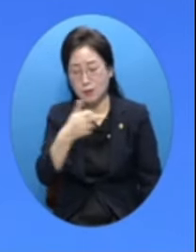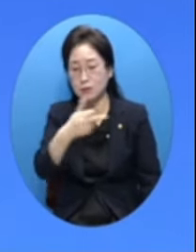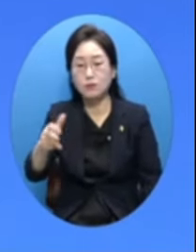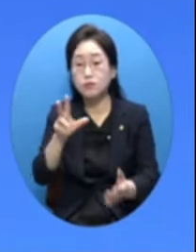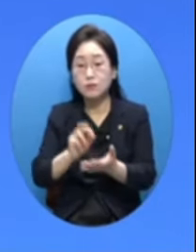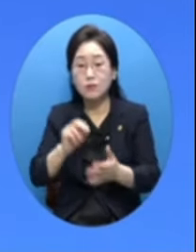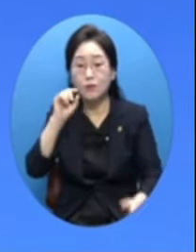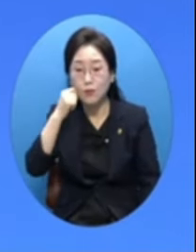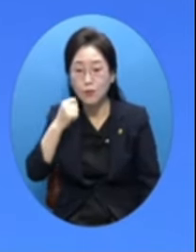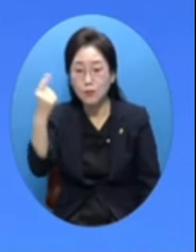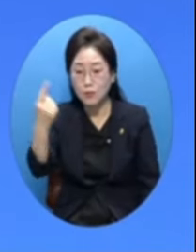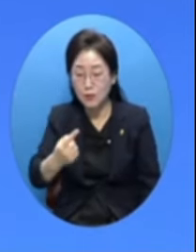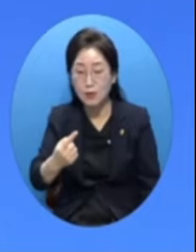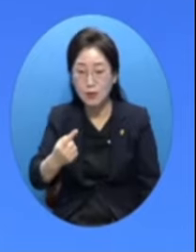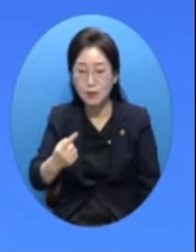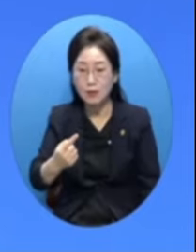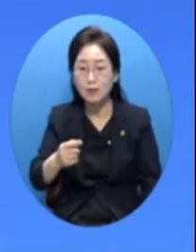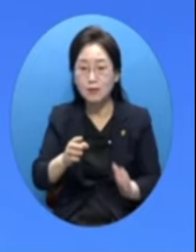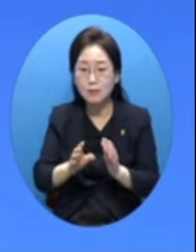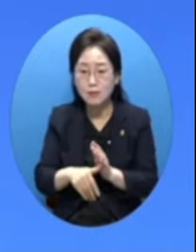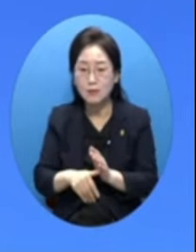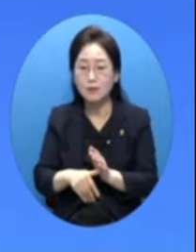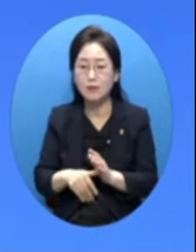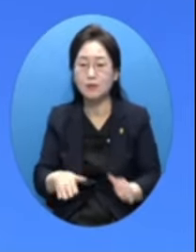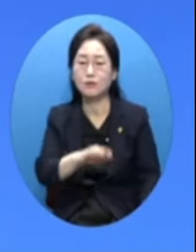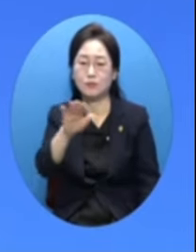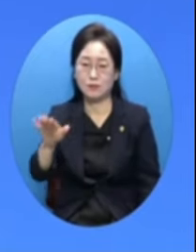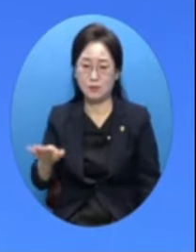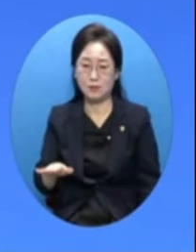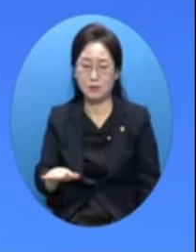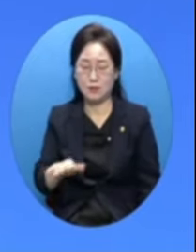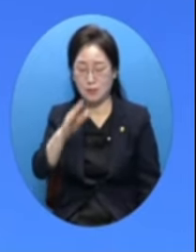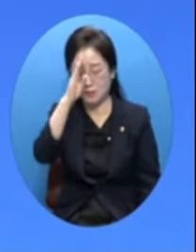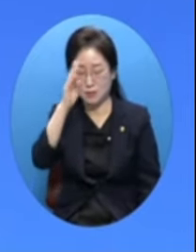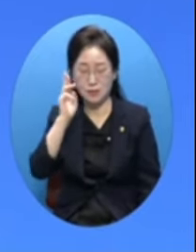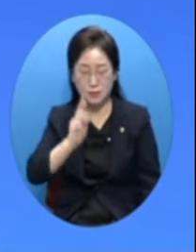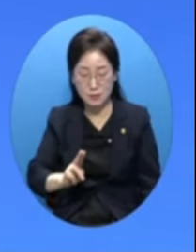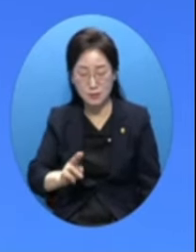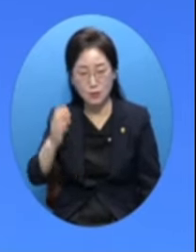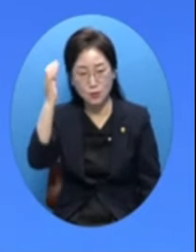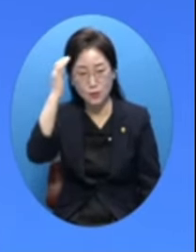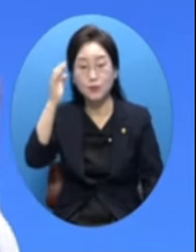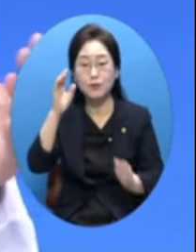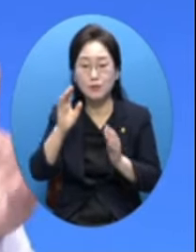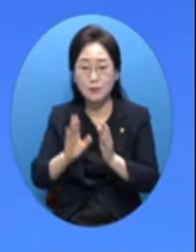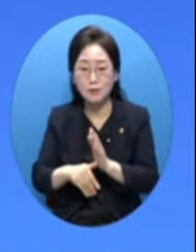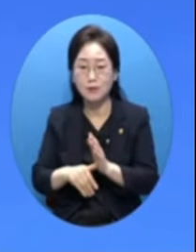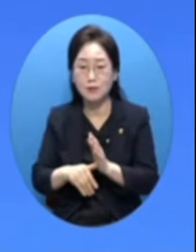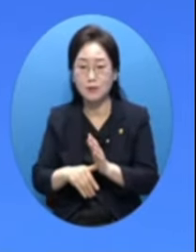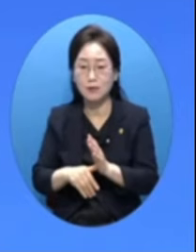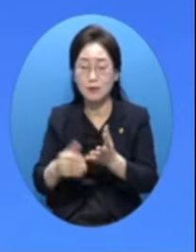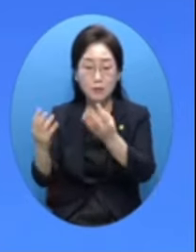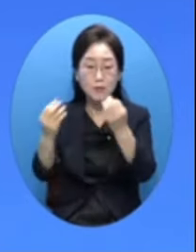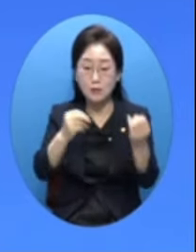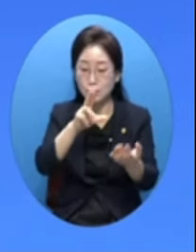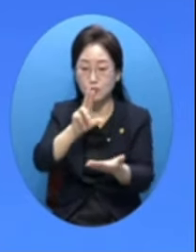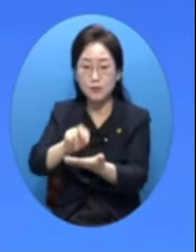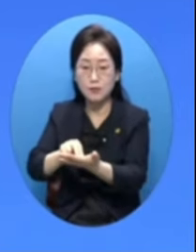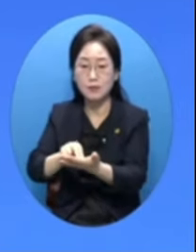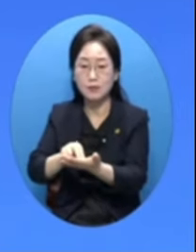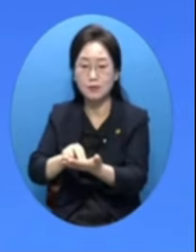문제 어려움에 처했을 때, 우리가 중병에 걸려 고통당할 때, 많은 문제로